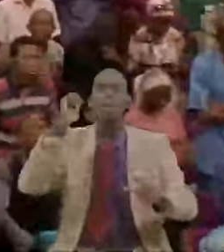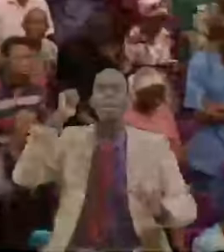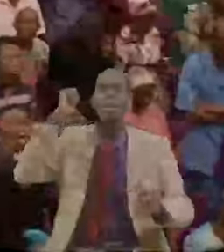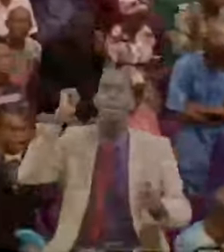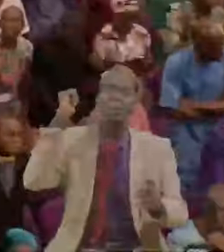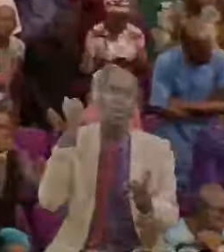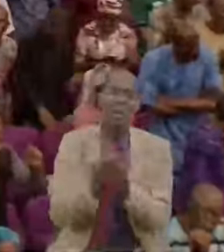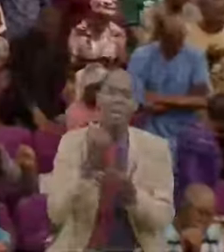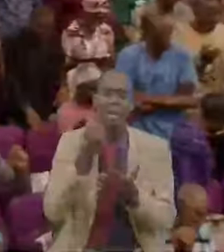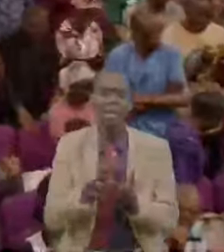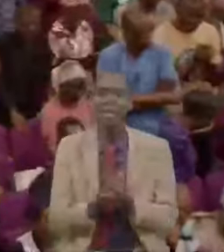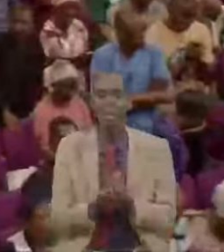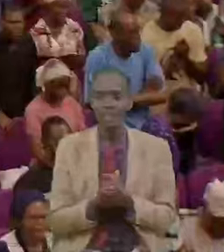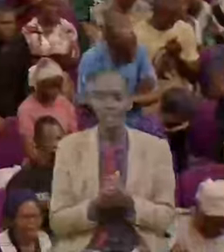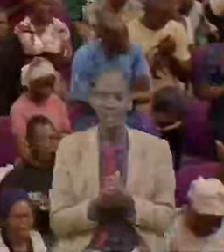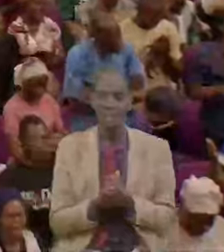Amen.